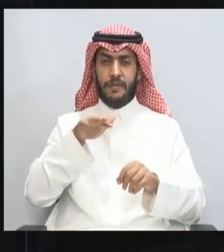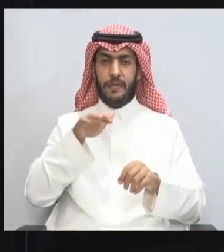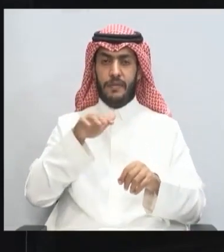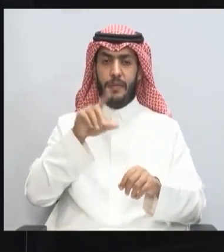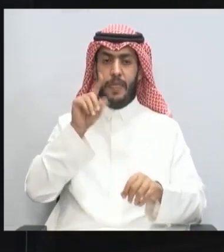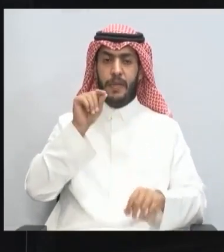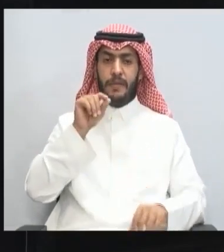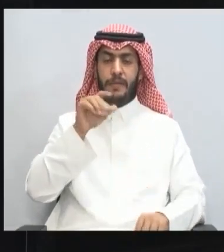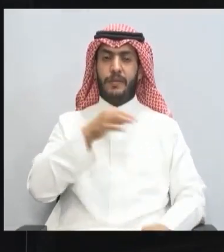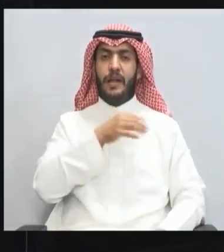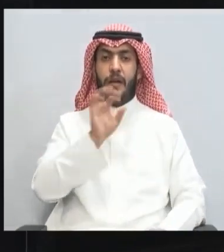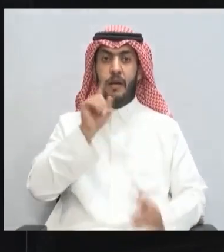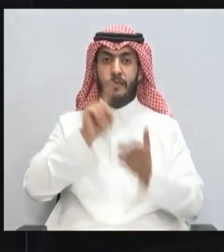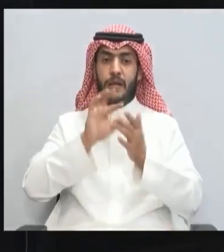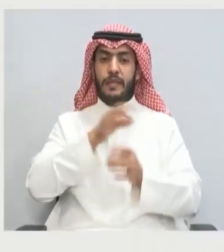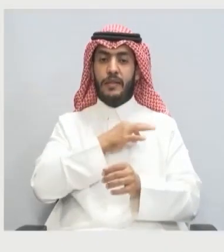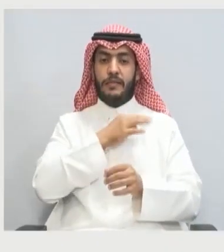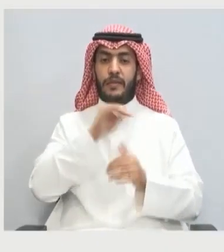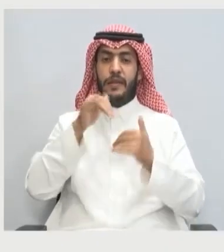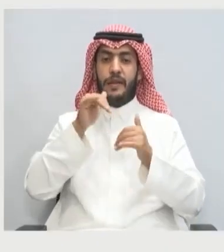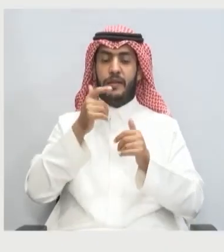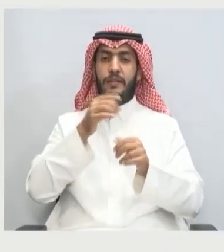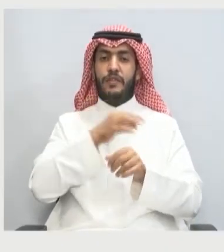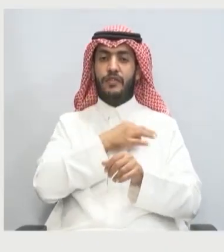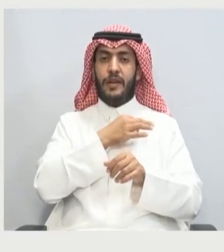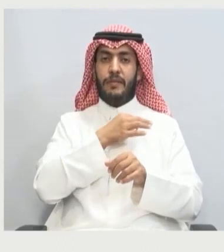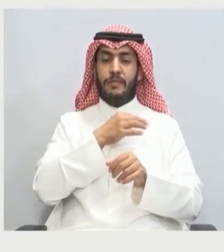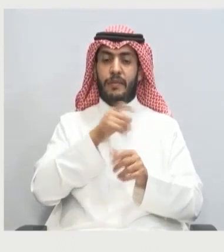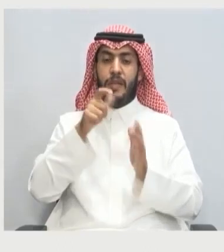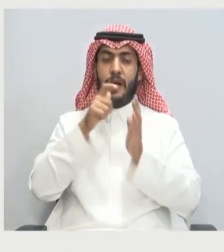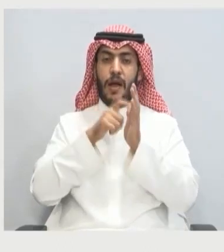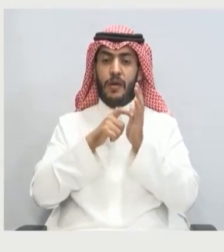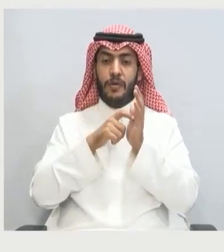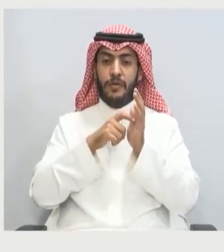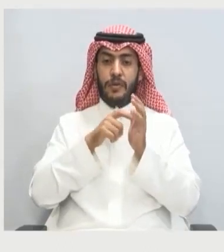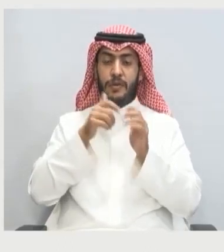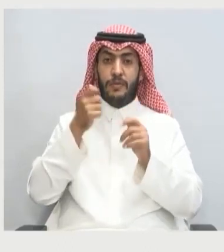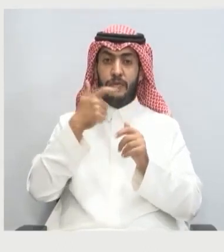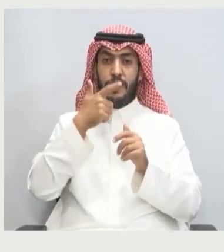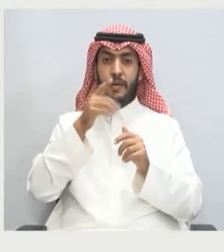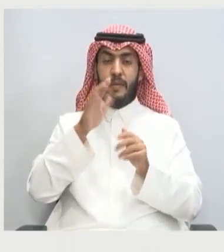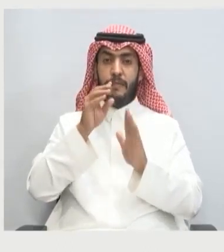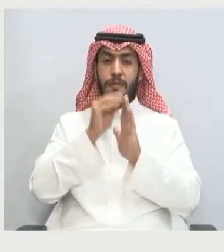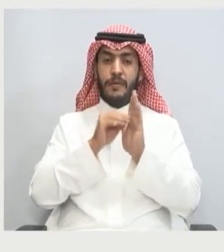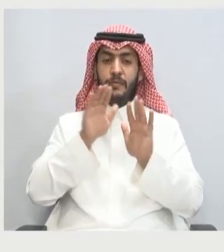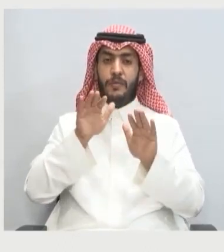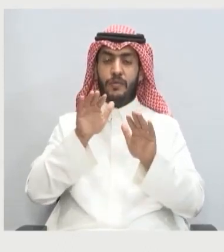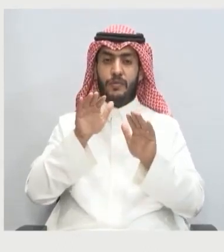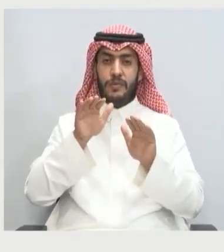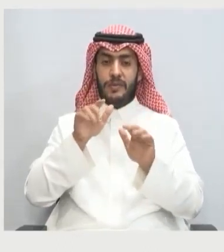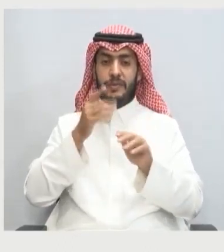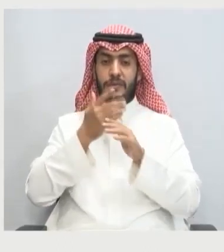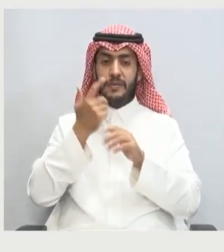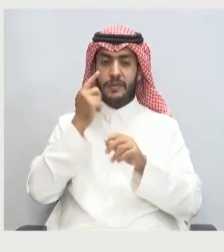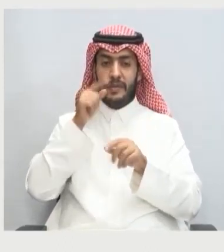احسنتم تجريبيا اذا عن طريق التجارب اذا قانون يحدد قانون السرعه من البيانات التجريبيه